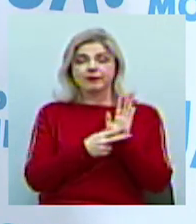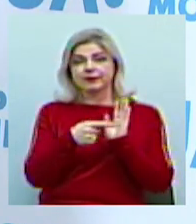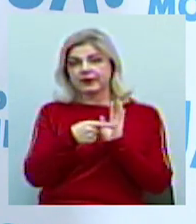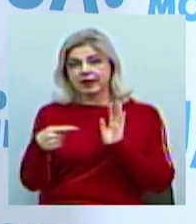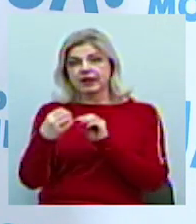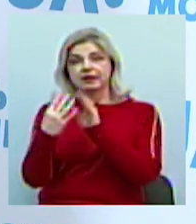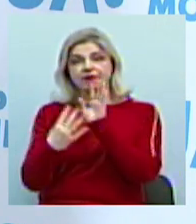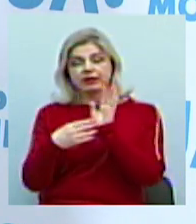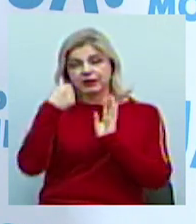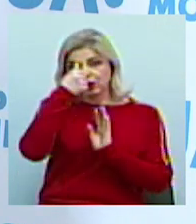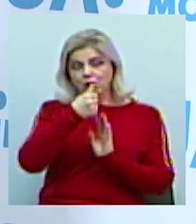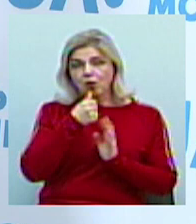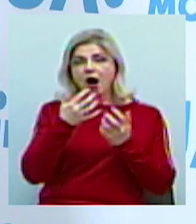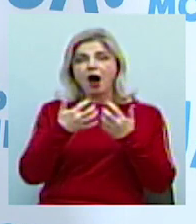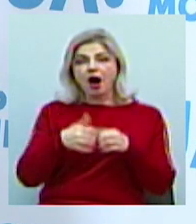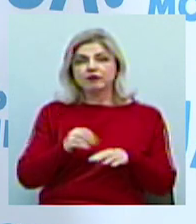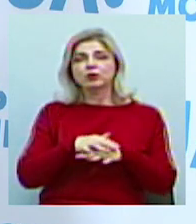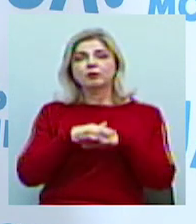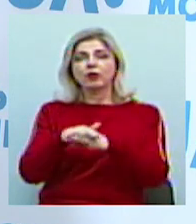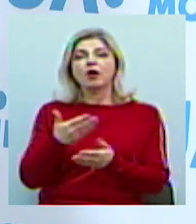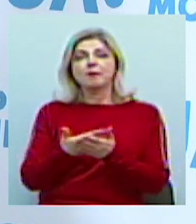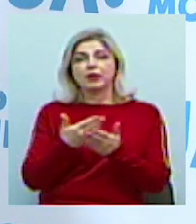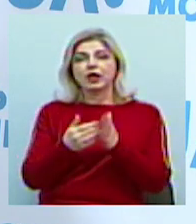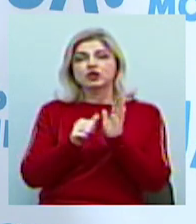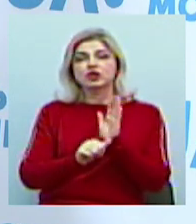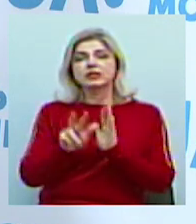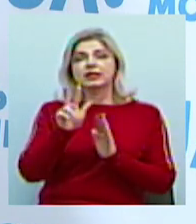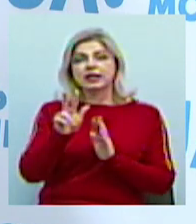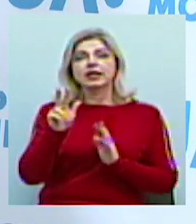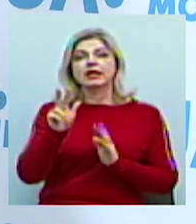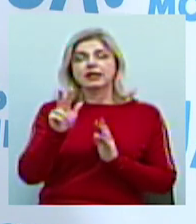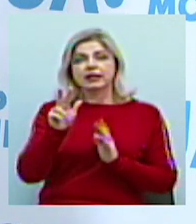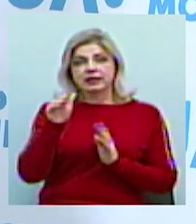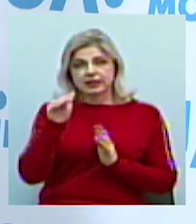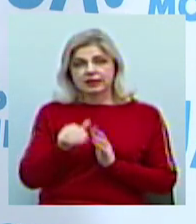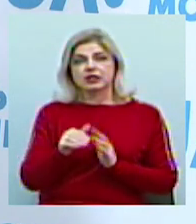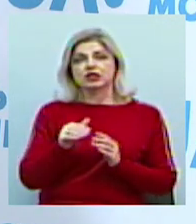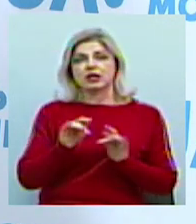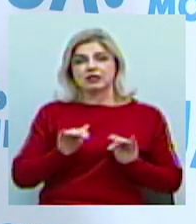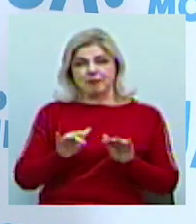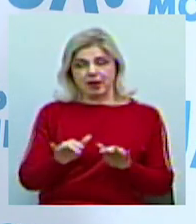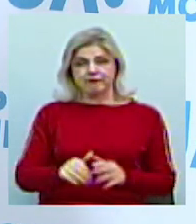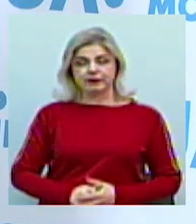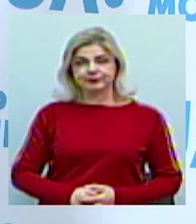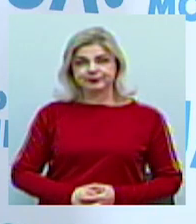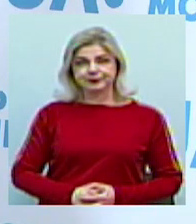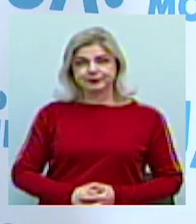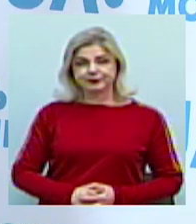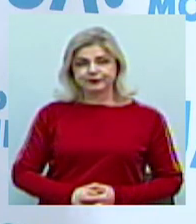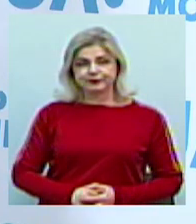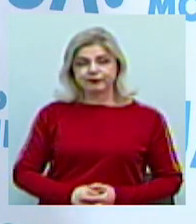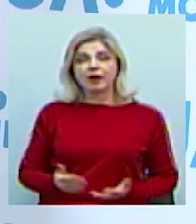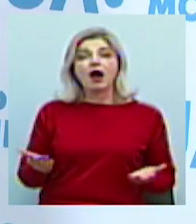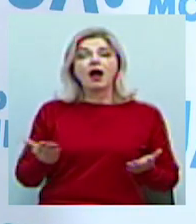2018-2019 року автоматично перераховано близько 63 тисяч справ. Кінець цитати.